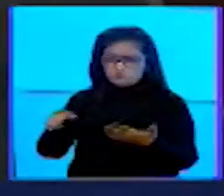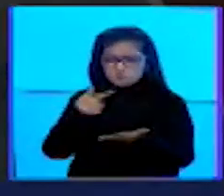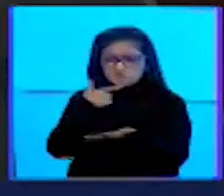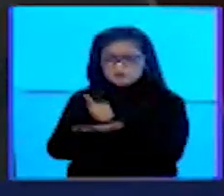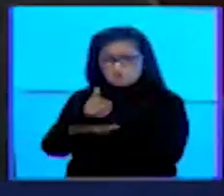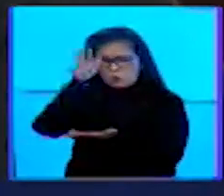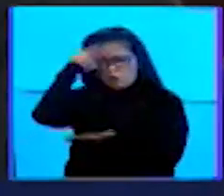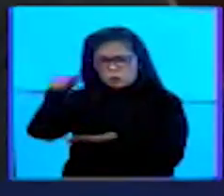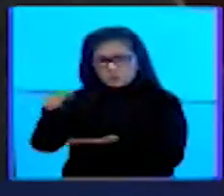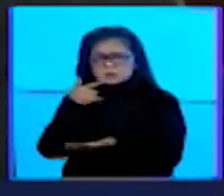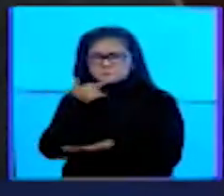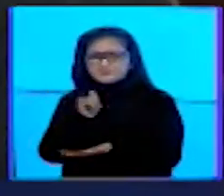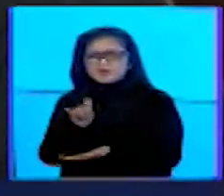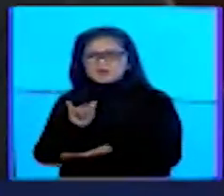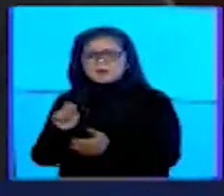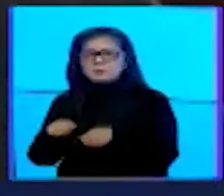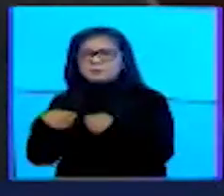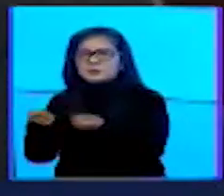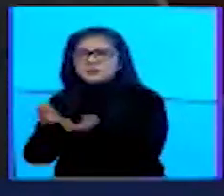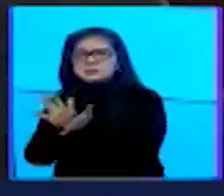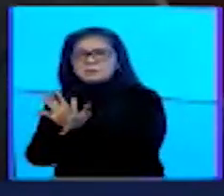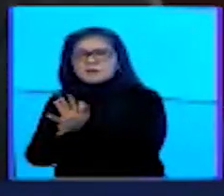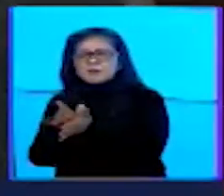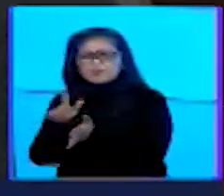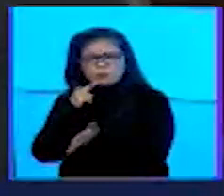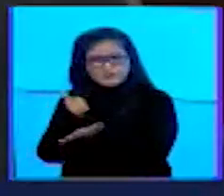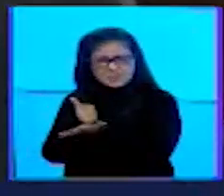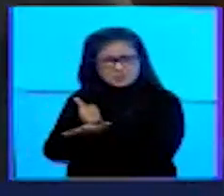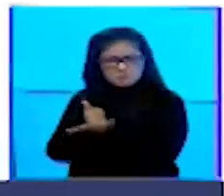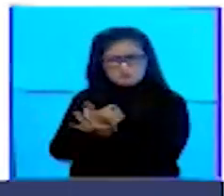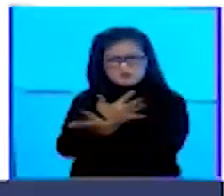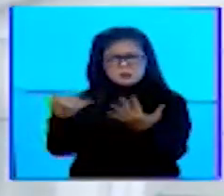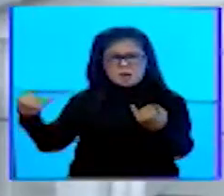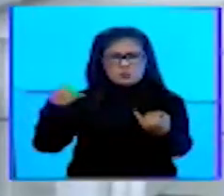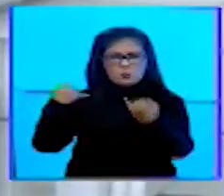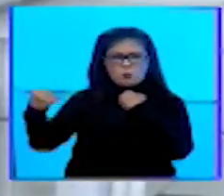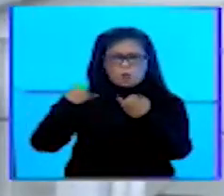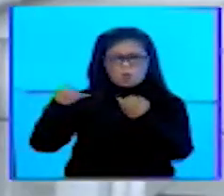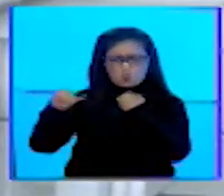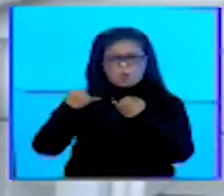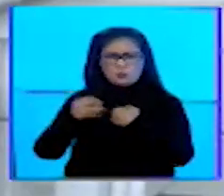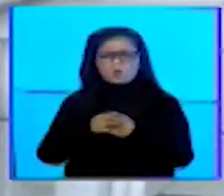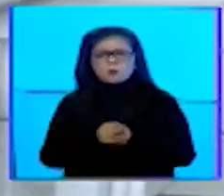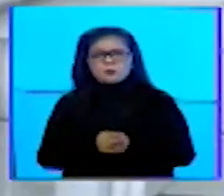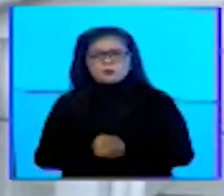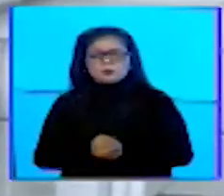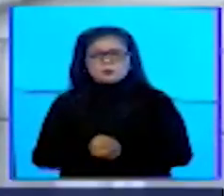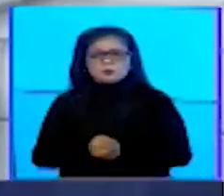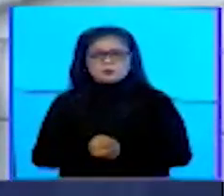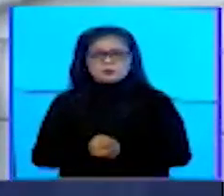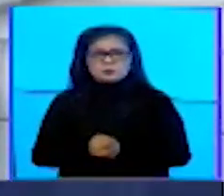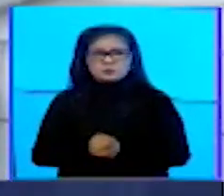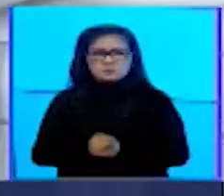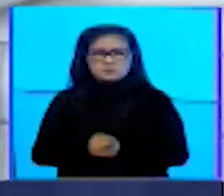ustadz atau haji ya kan, malah mencabik kita ya kan. Sama arogan gini, arogan tau sendiri